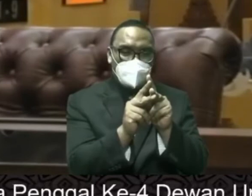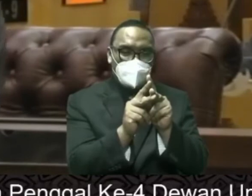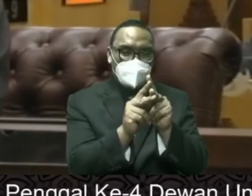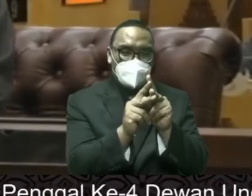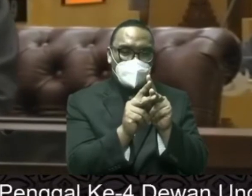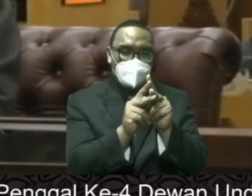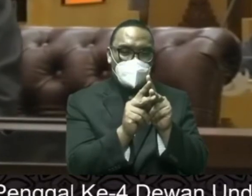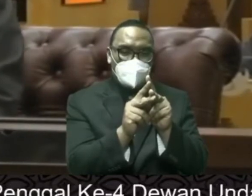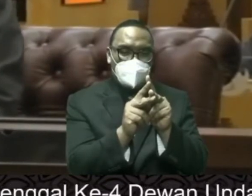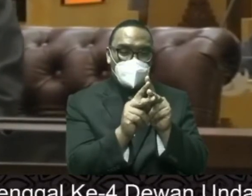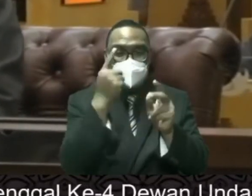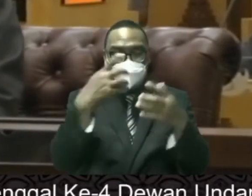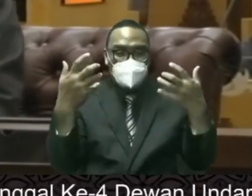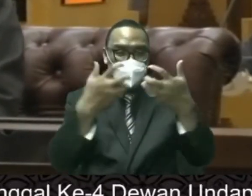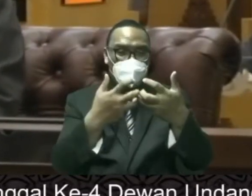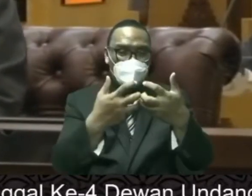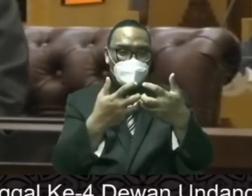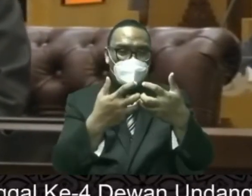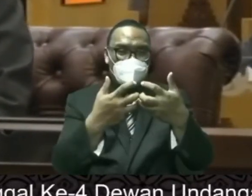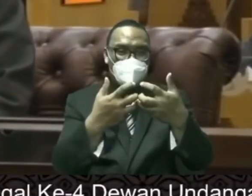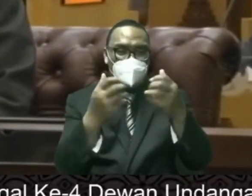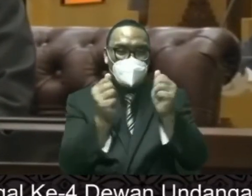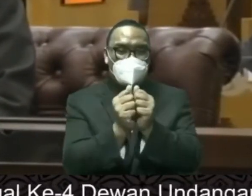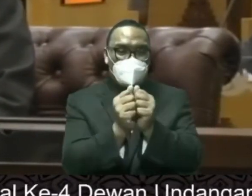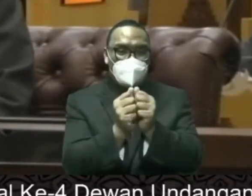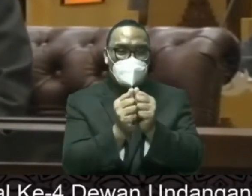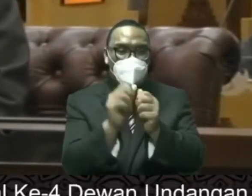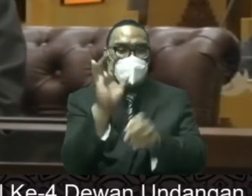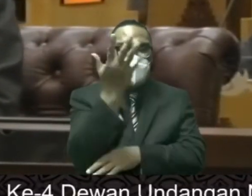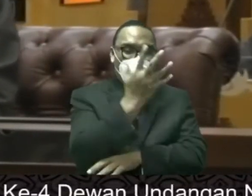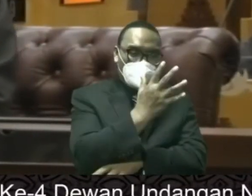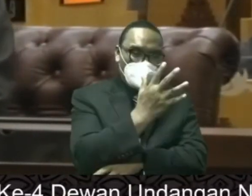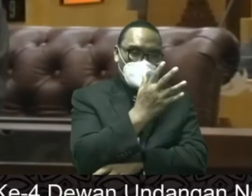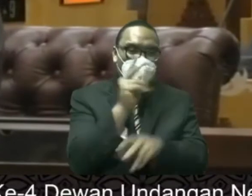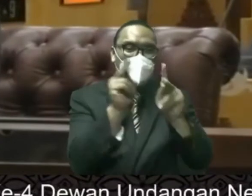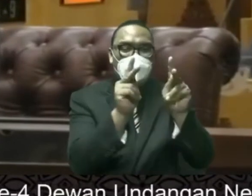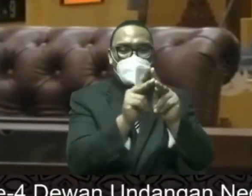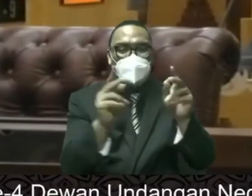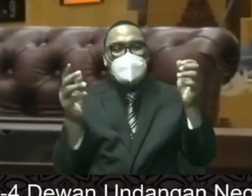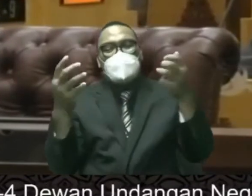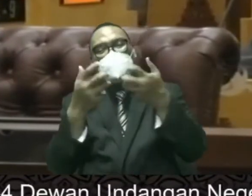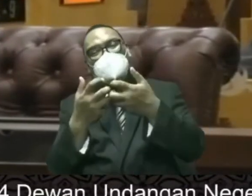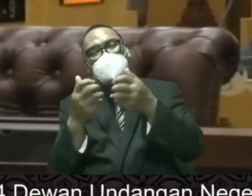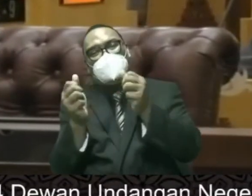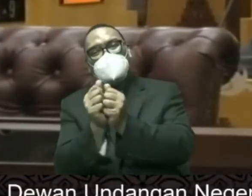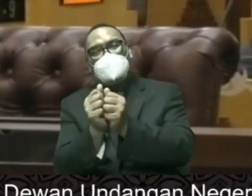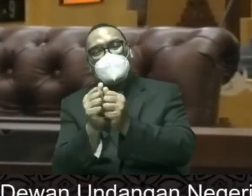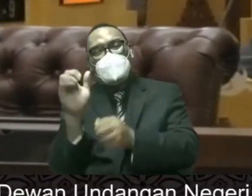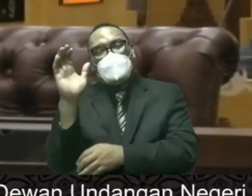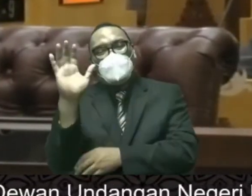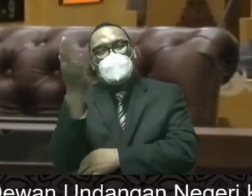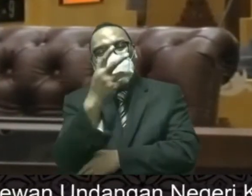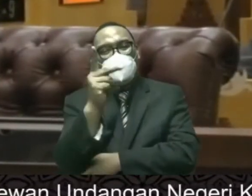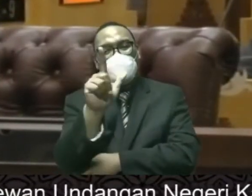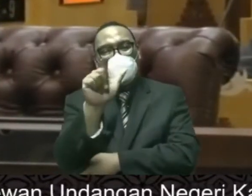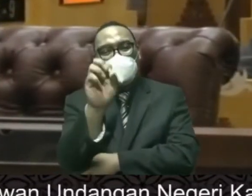kita buat cantuman dewasa dan dicantumkan dengan tunas durian clone sama adikmu sangking ataupun